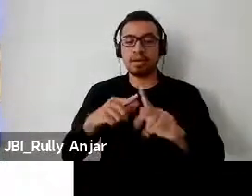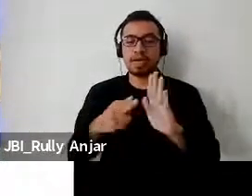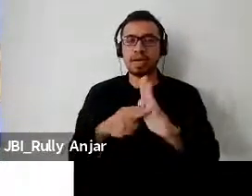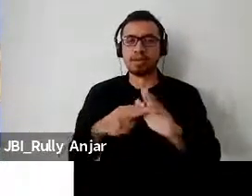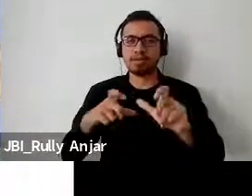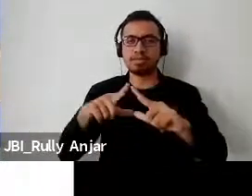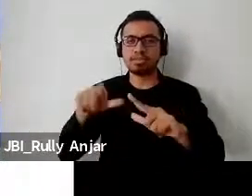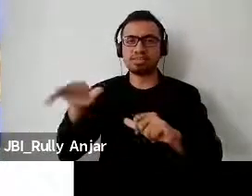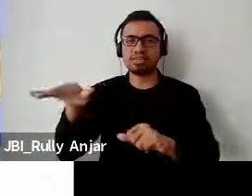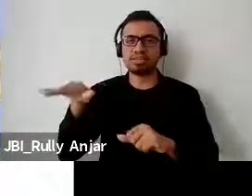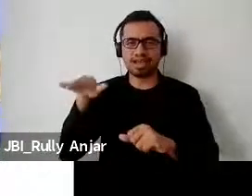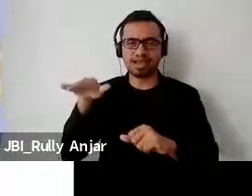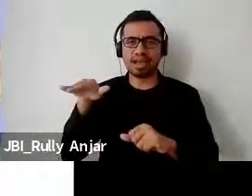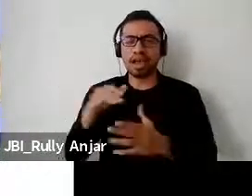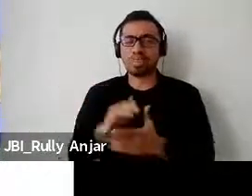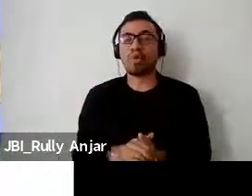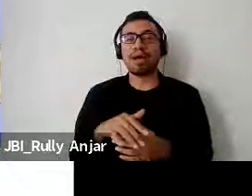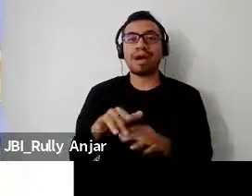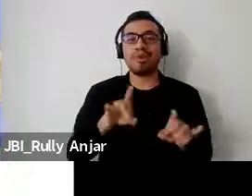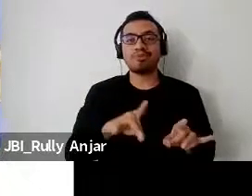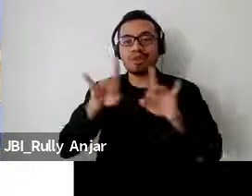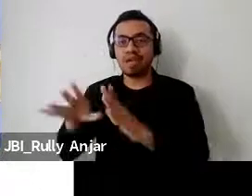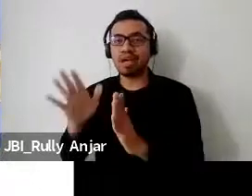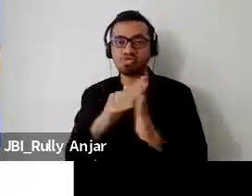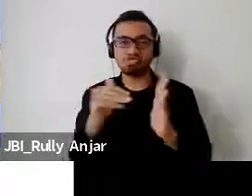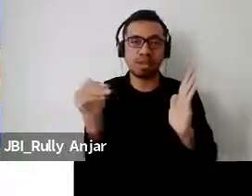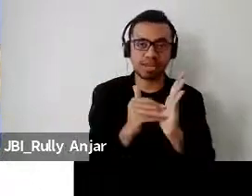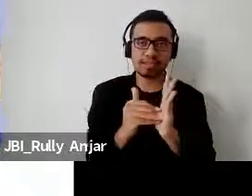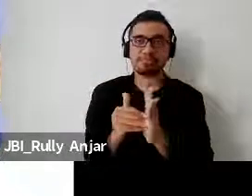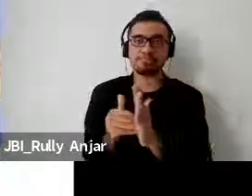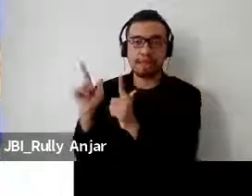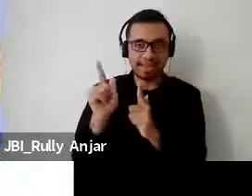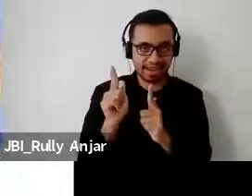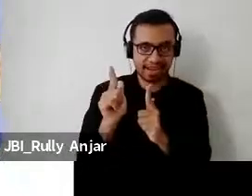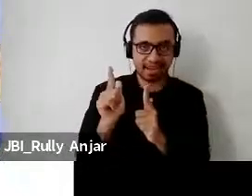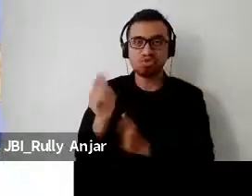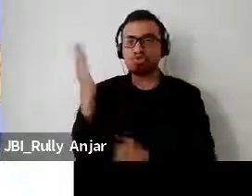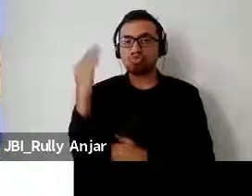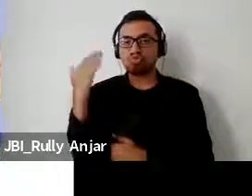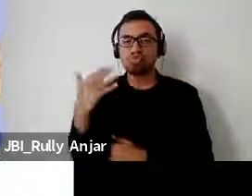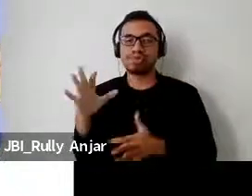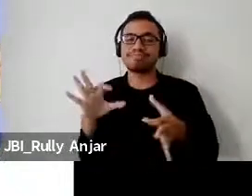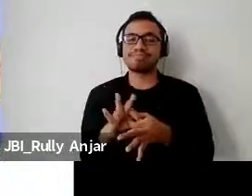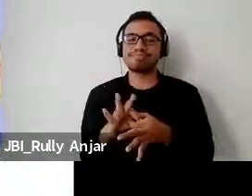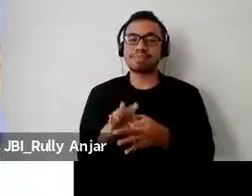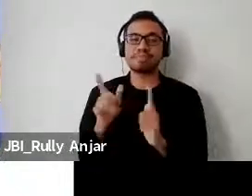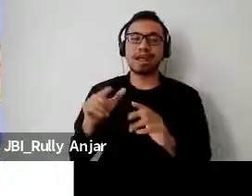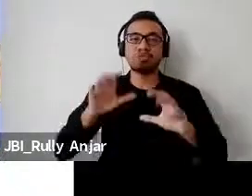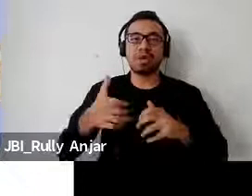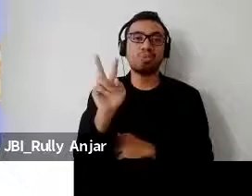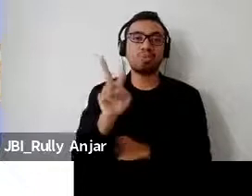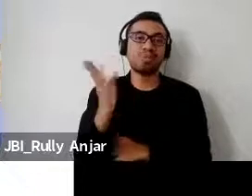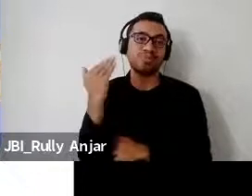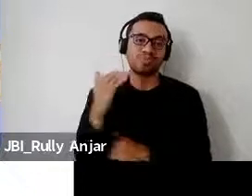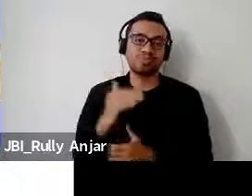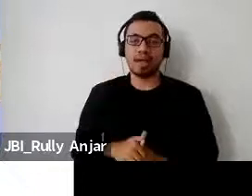Army Corps yang menjadi bagian dari sekutu dalam perang dunia kedua gitu. Jadi ini memang ini perang baru, kita